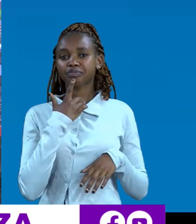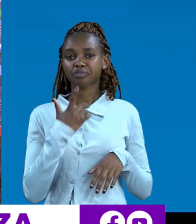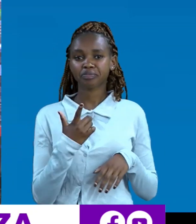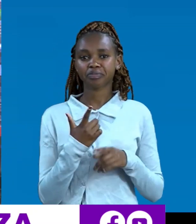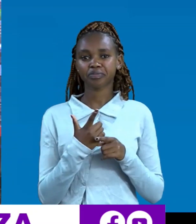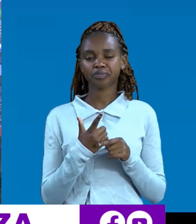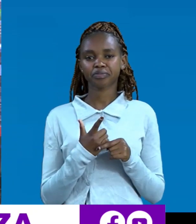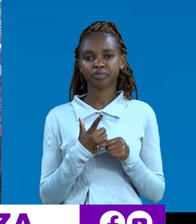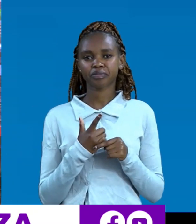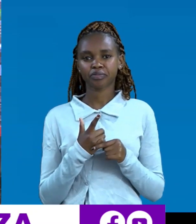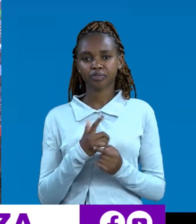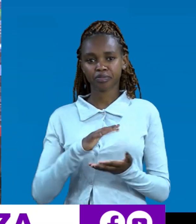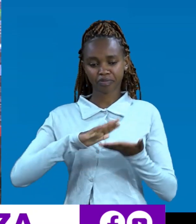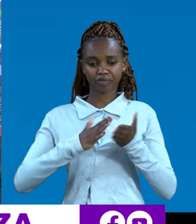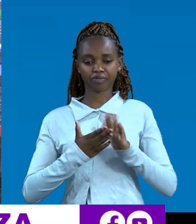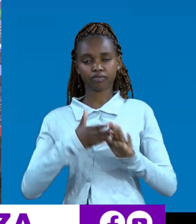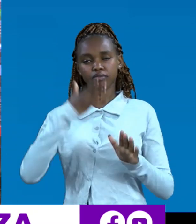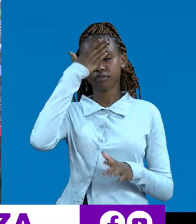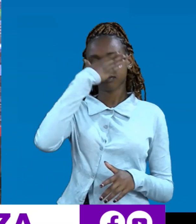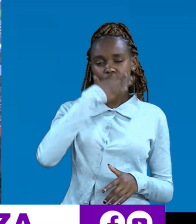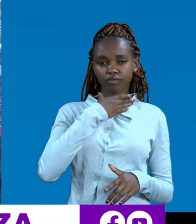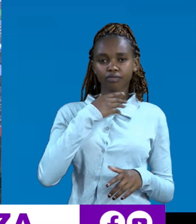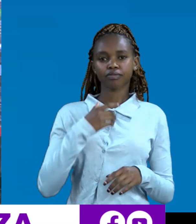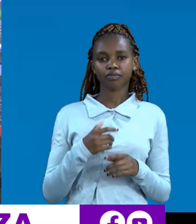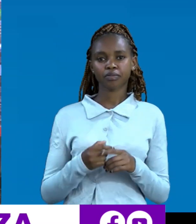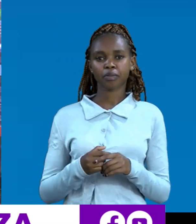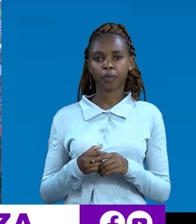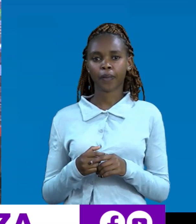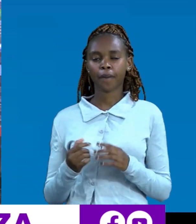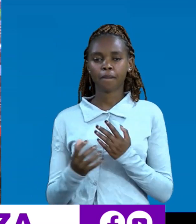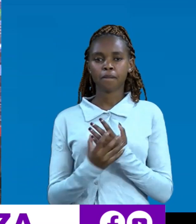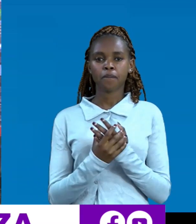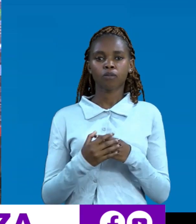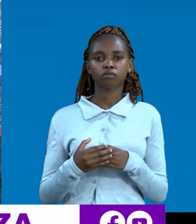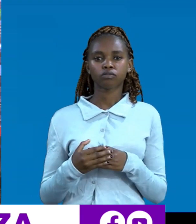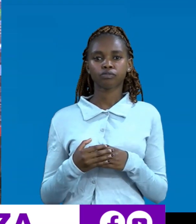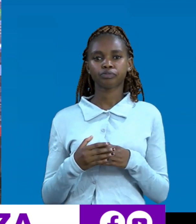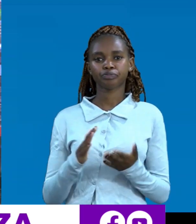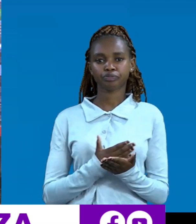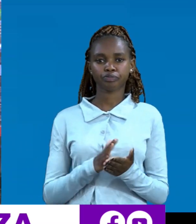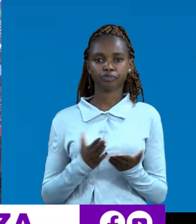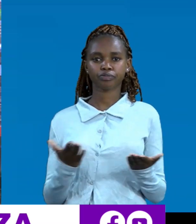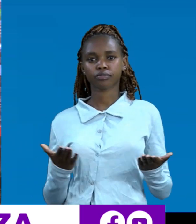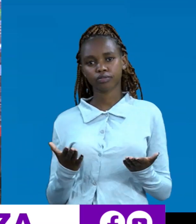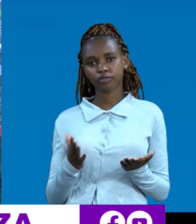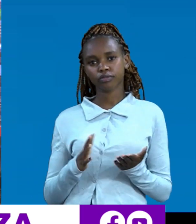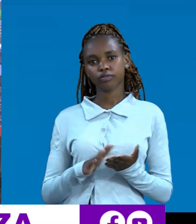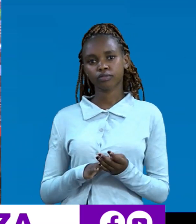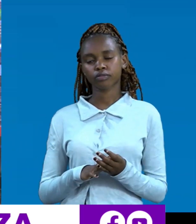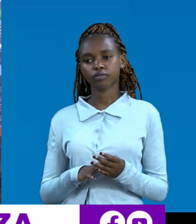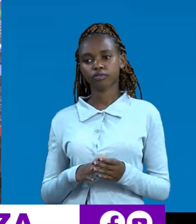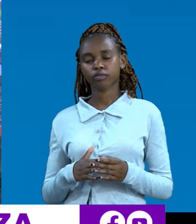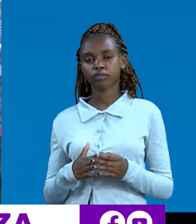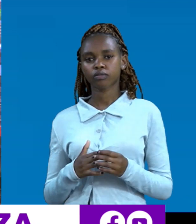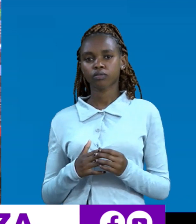wakasema they are becoming blind. Uh-huh. Eh, ati waliskaniwa mahali. Mm-hmm. Si hata hii itakuwa kuskaniwa. Eh, manze. Ilikuwa unapeana majina